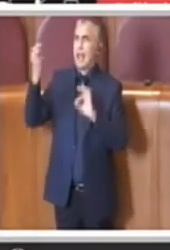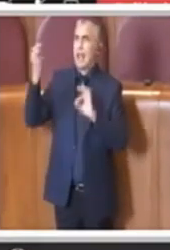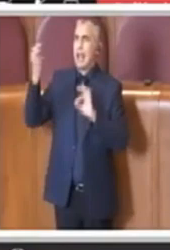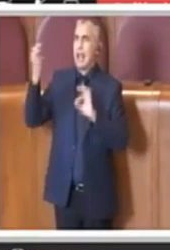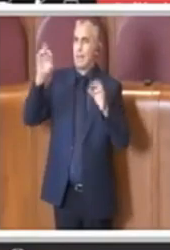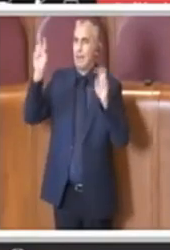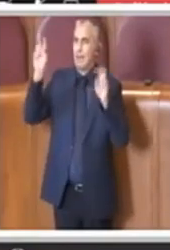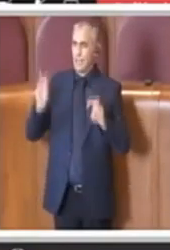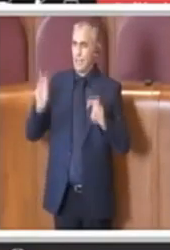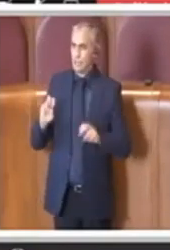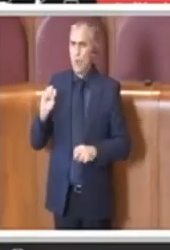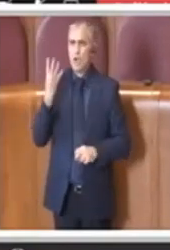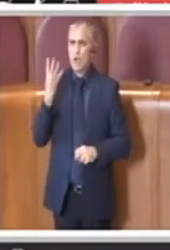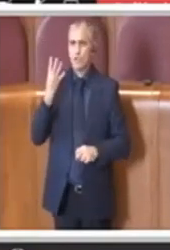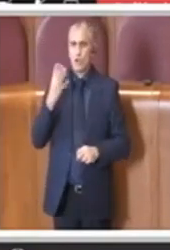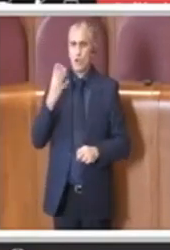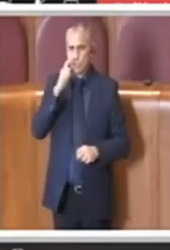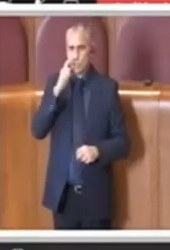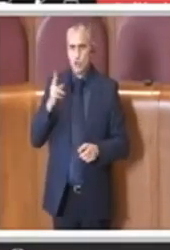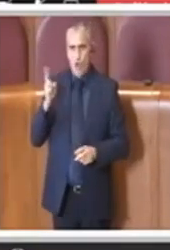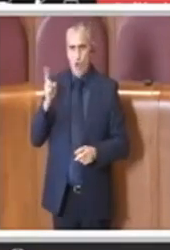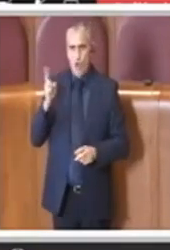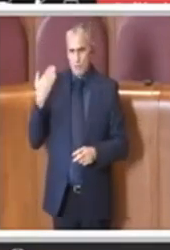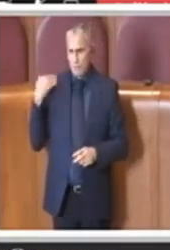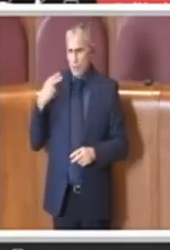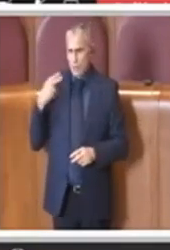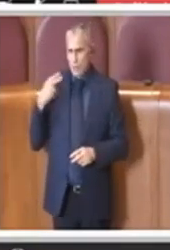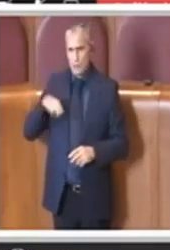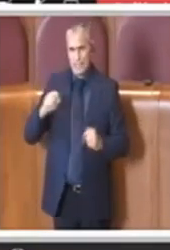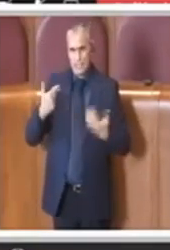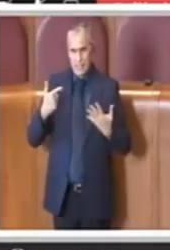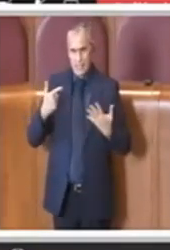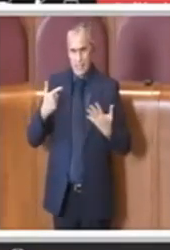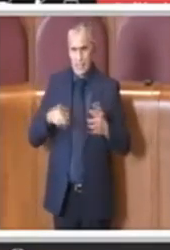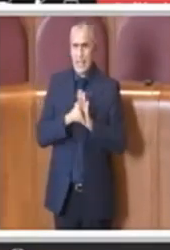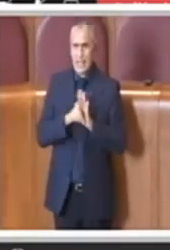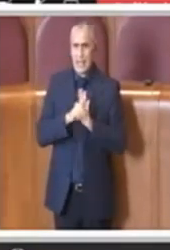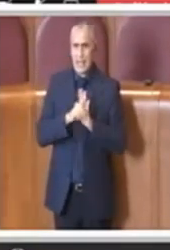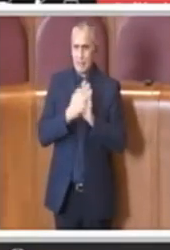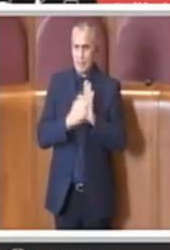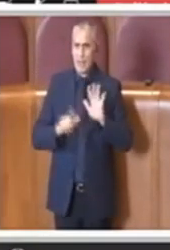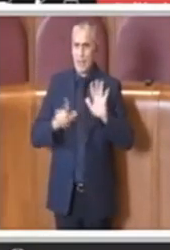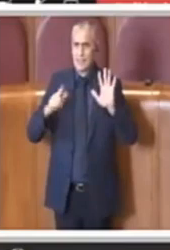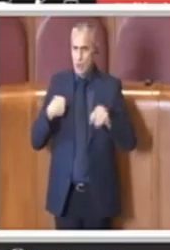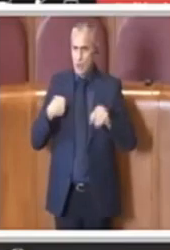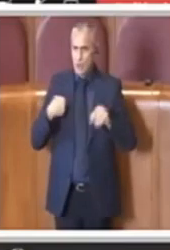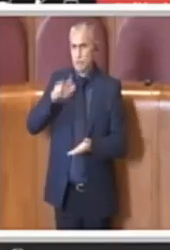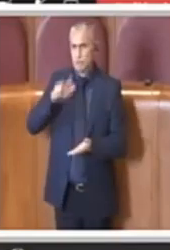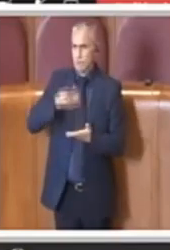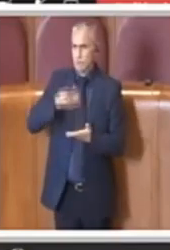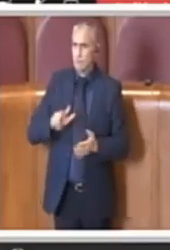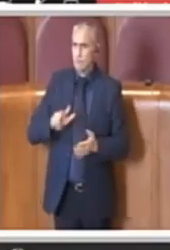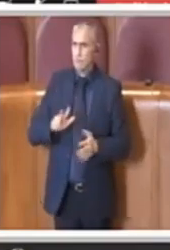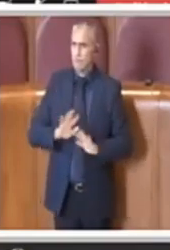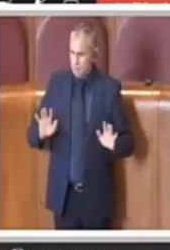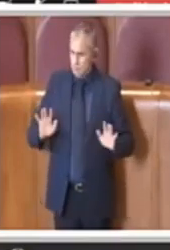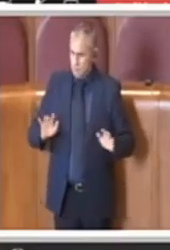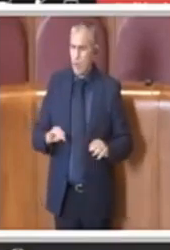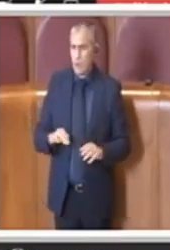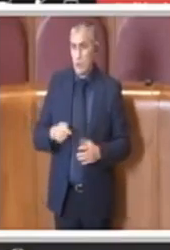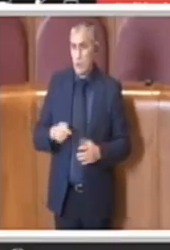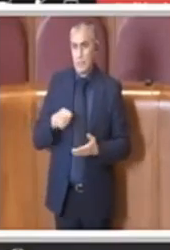il 14 novembre del 2017 con la delibera numero 78, e anche questo è un dato importante proprio